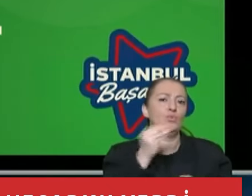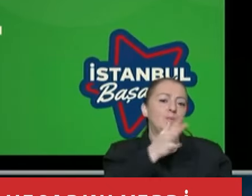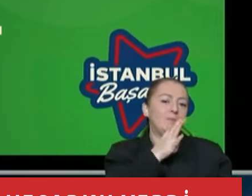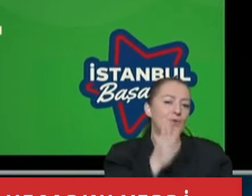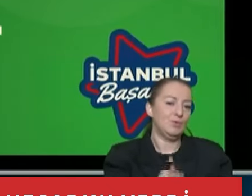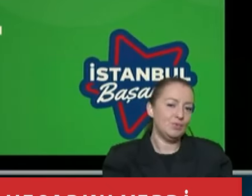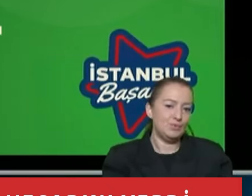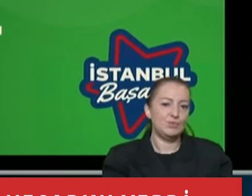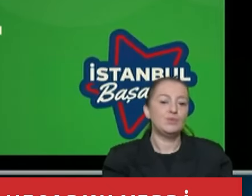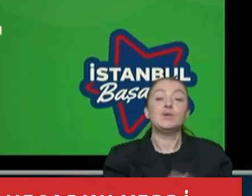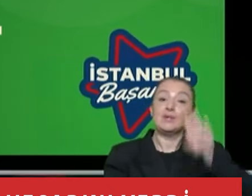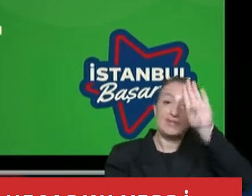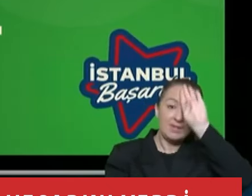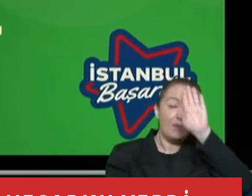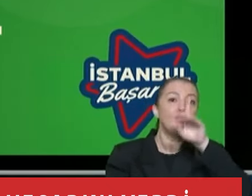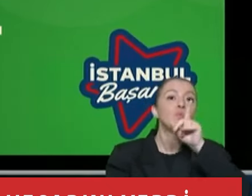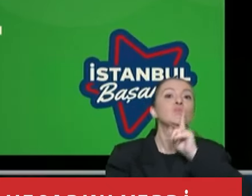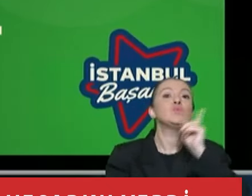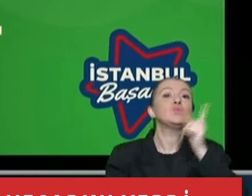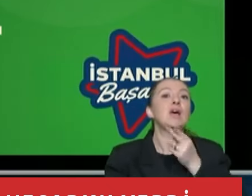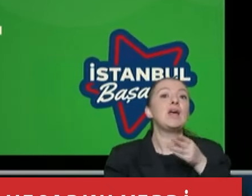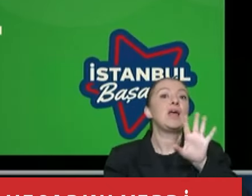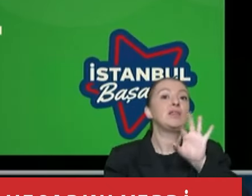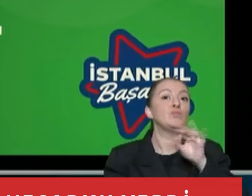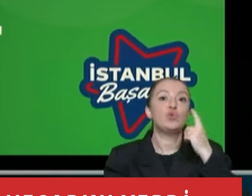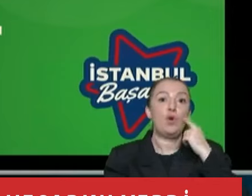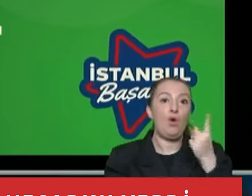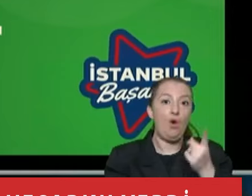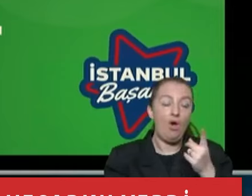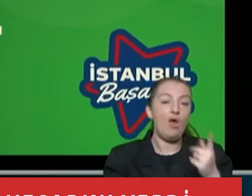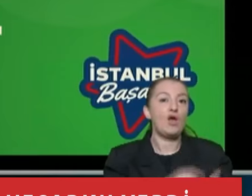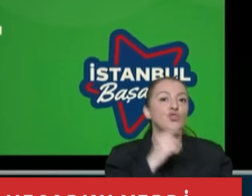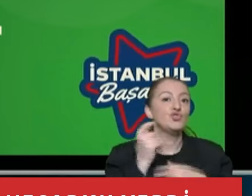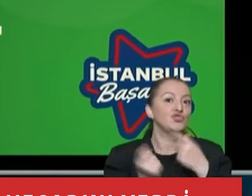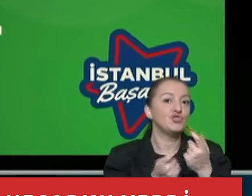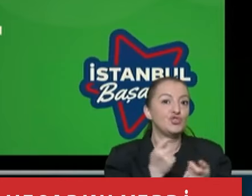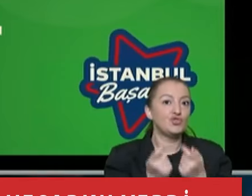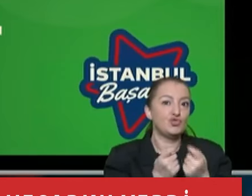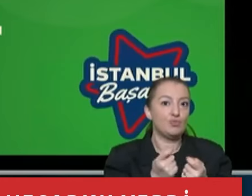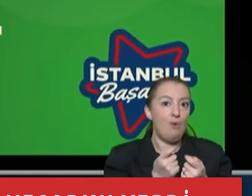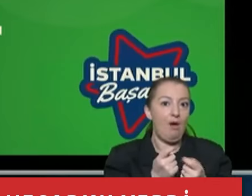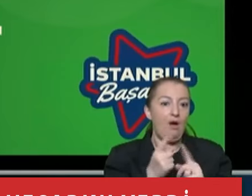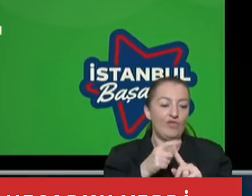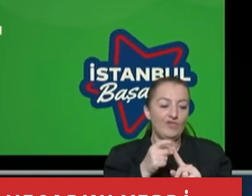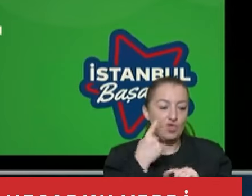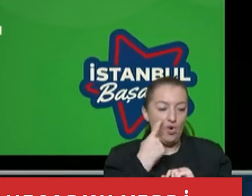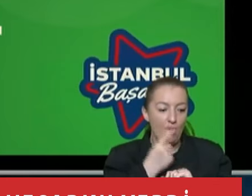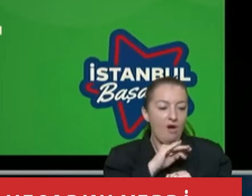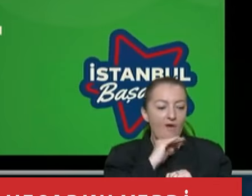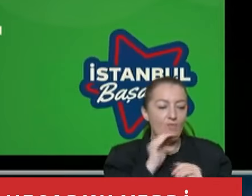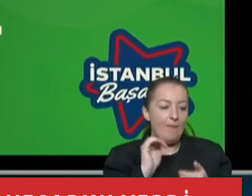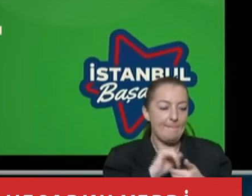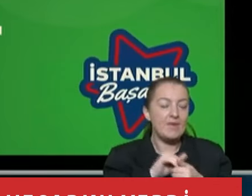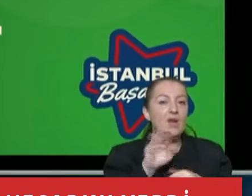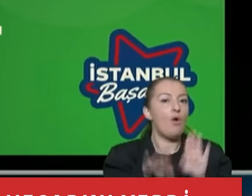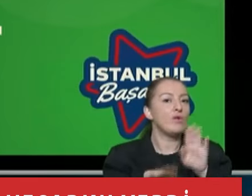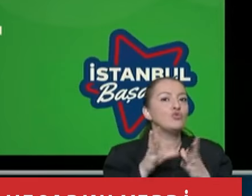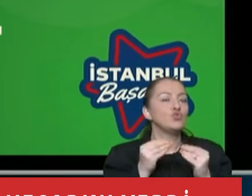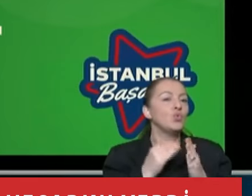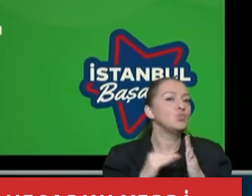biliyoruz İstanbul % 70'lere Varan çalışma çağında olan nüfus oranıyla Avrupa Birliği ortalamasının çok